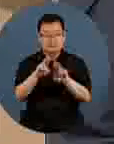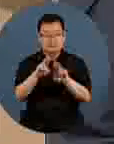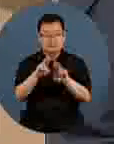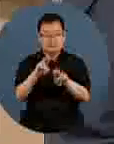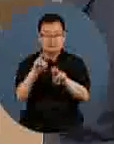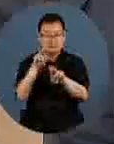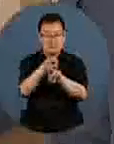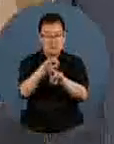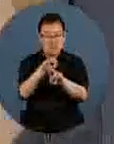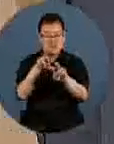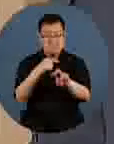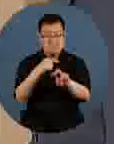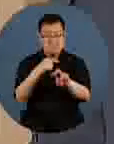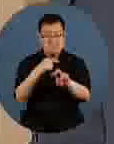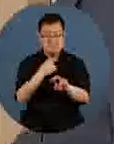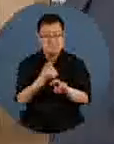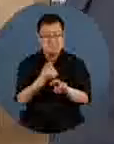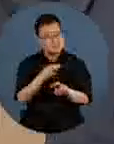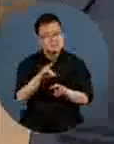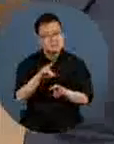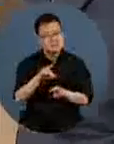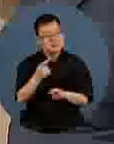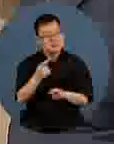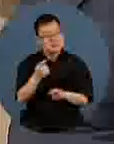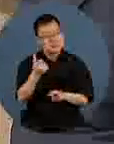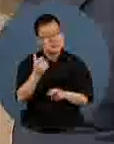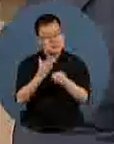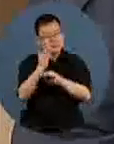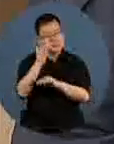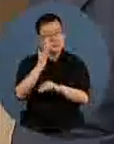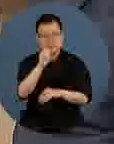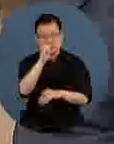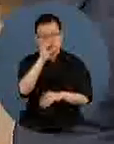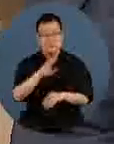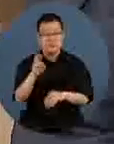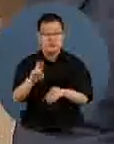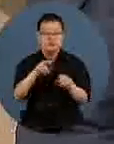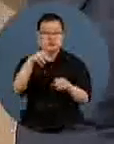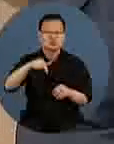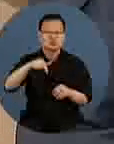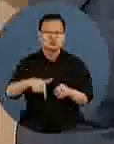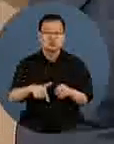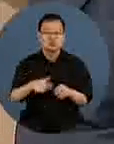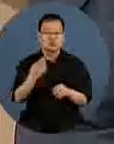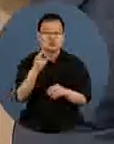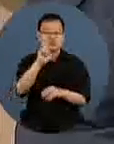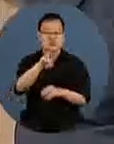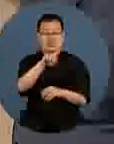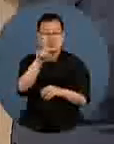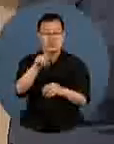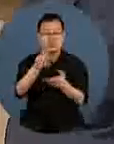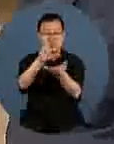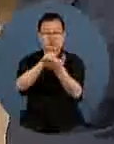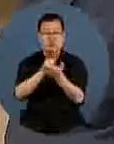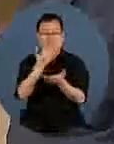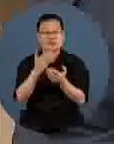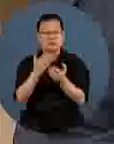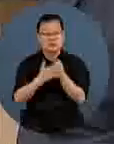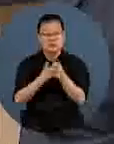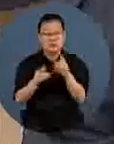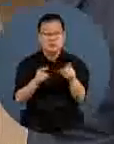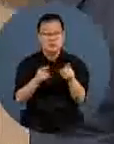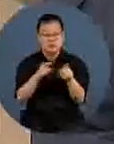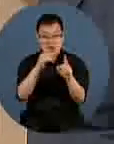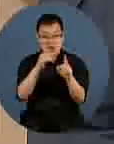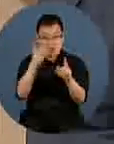끊고 싶은데요. 네, 그거는 좀 과한 것 같습니다. 왜냐면 이게 늘면 축이 되거든요. 아, 그 다음에 네. 또 한칸 뛰는 맛도 있고 해서. 네. 지금 이 점이 있기